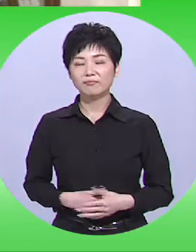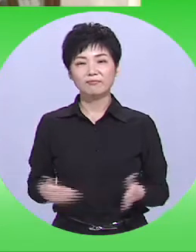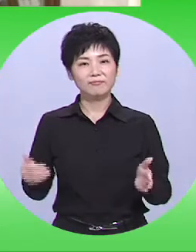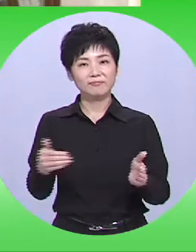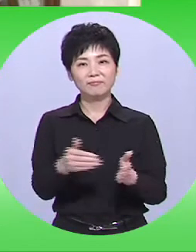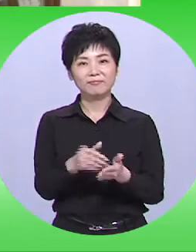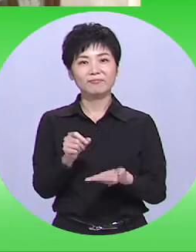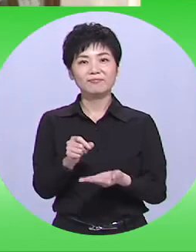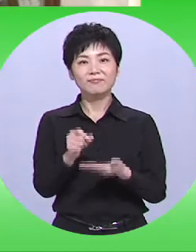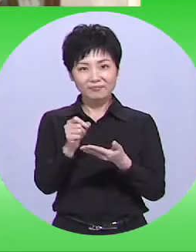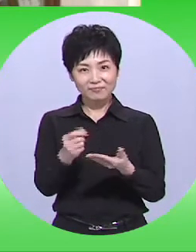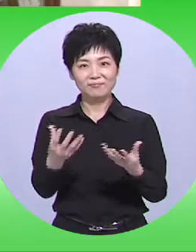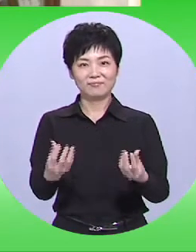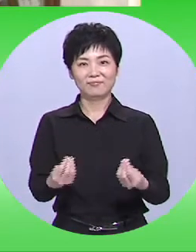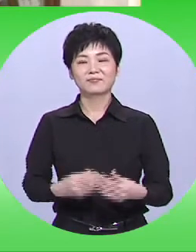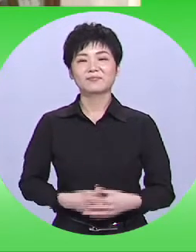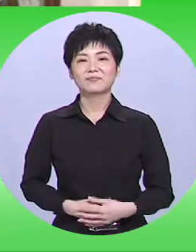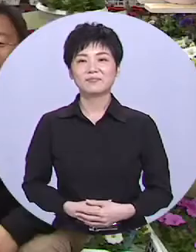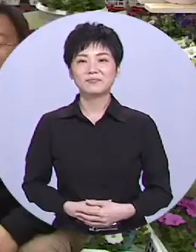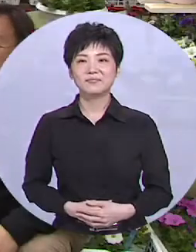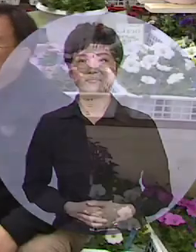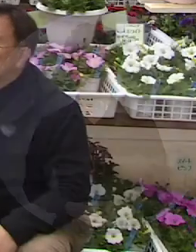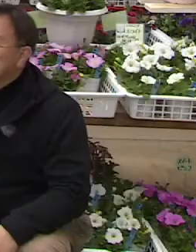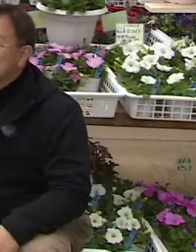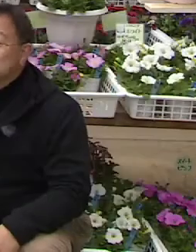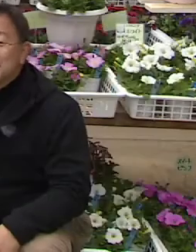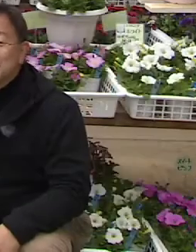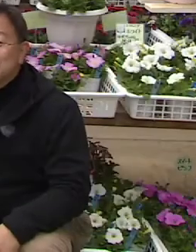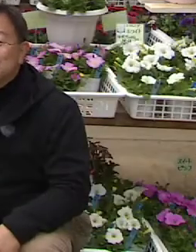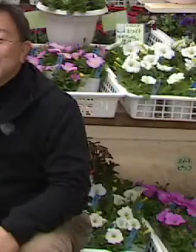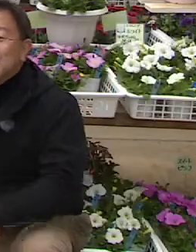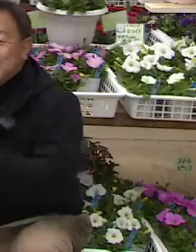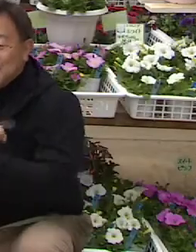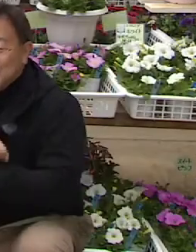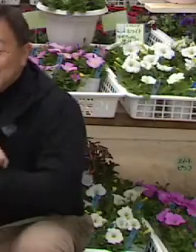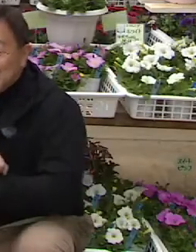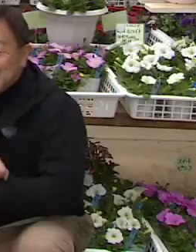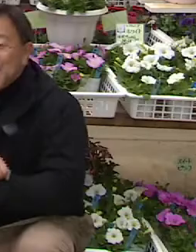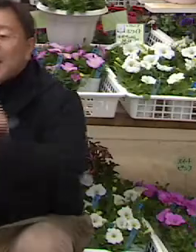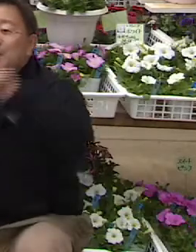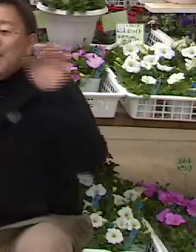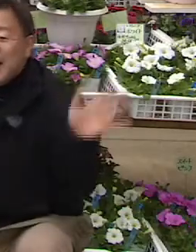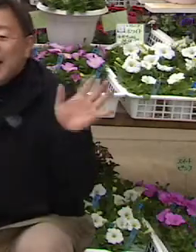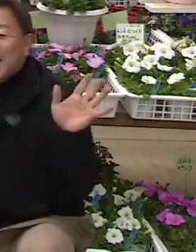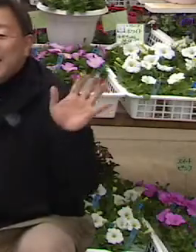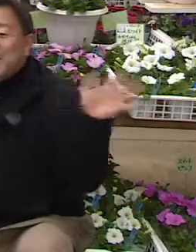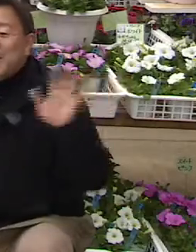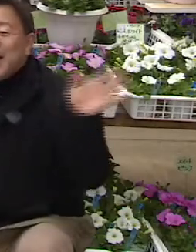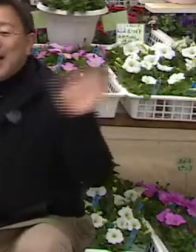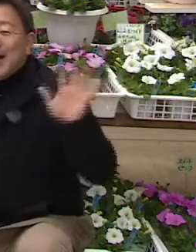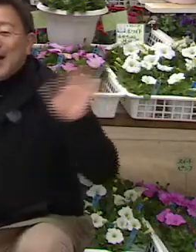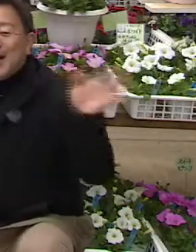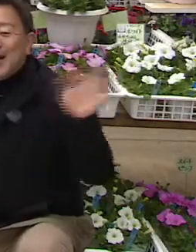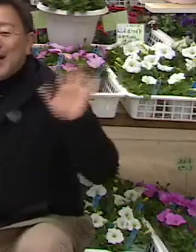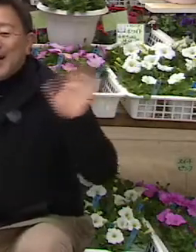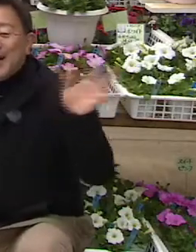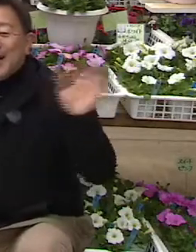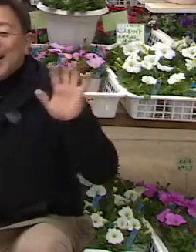以上ウィークリーピックアップでした。 今どき埼玉、今だま。